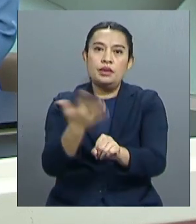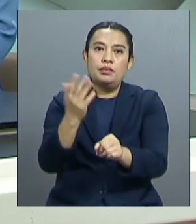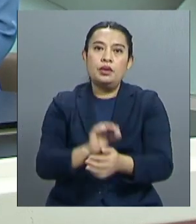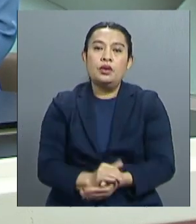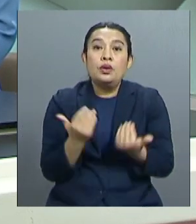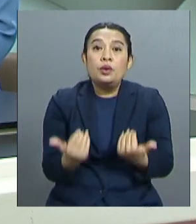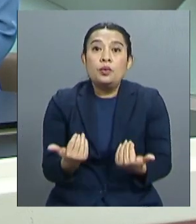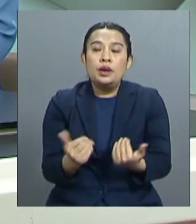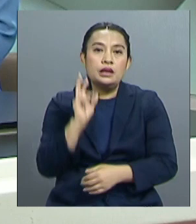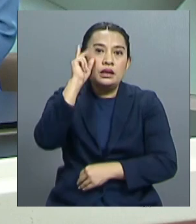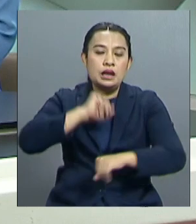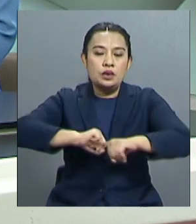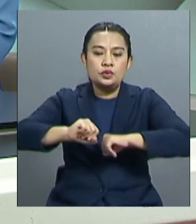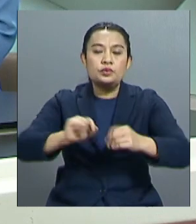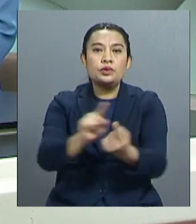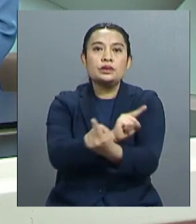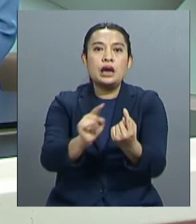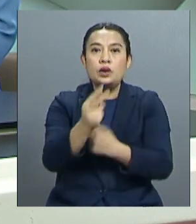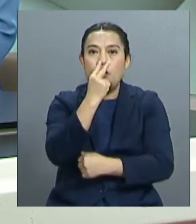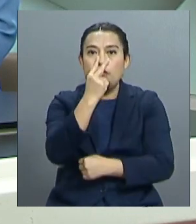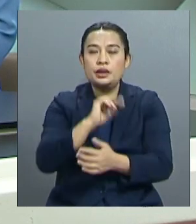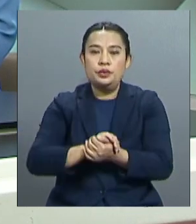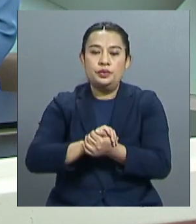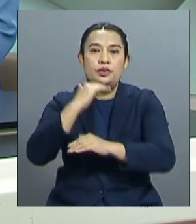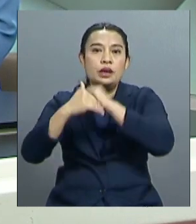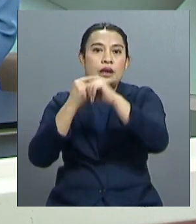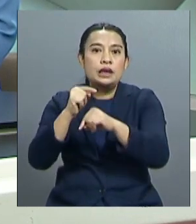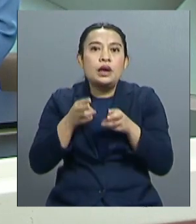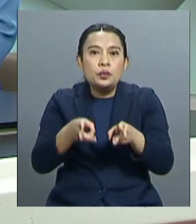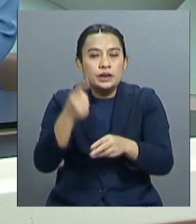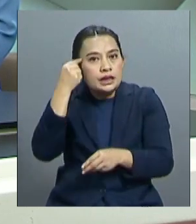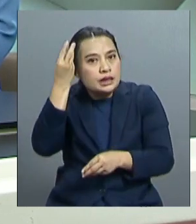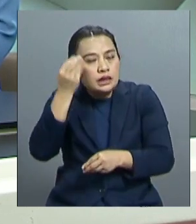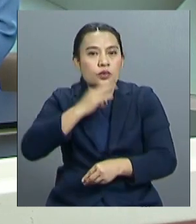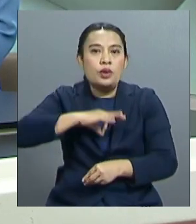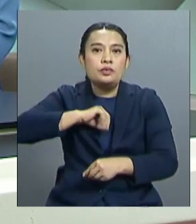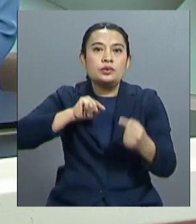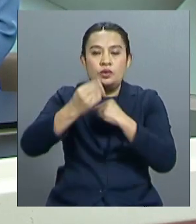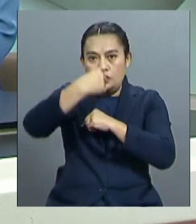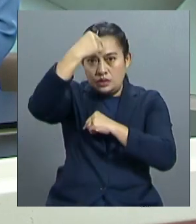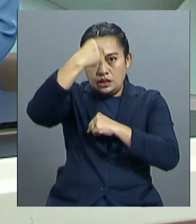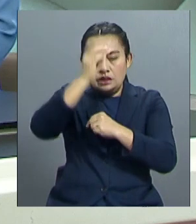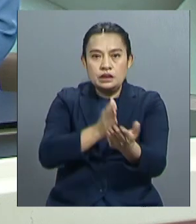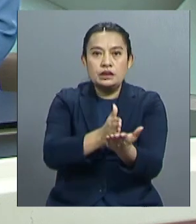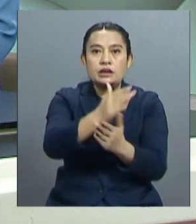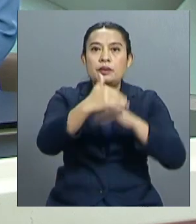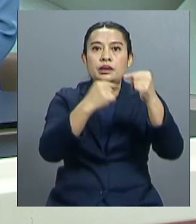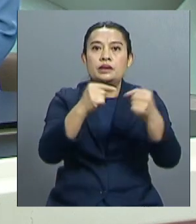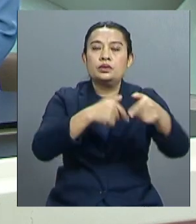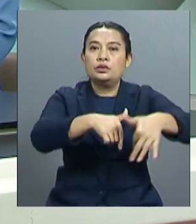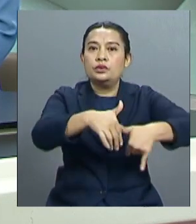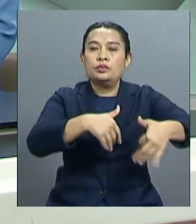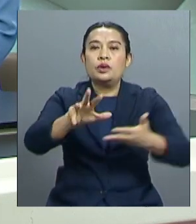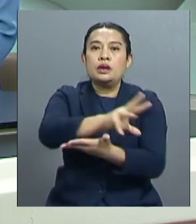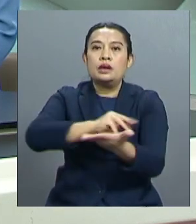รีพอร์เตอร์ครับพาลงพื้นที่ไปยกระดับความคิดยกระดับความรู้สึกของการศึกษาครับสาขาการพัฒนาชุมชนมหาวิทยาลั